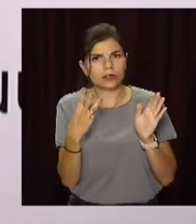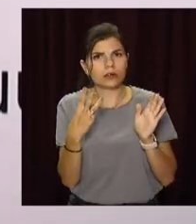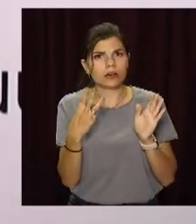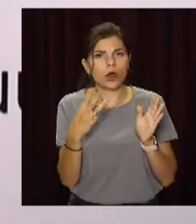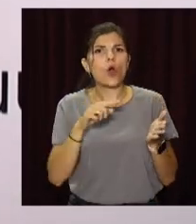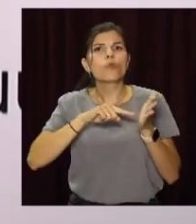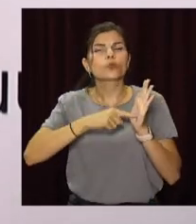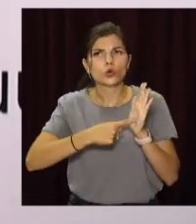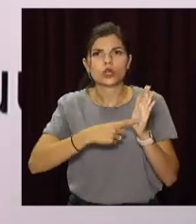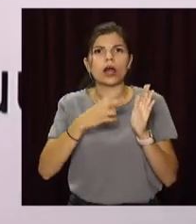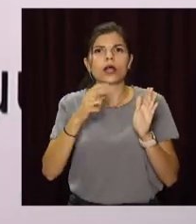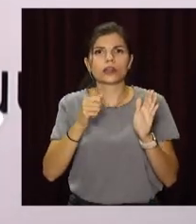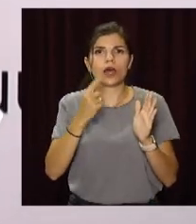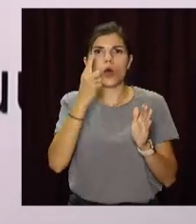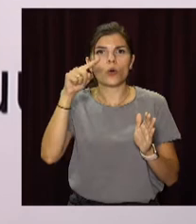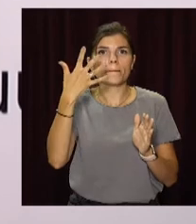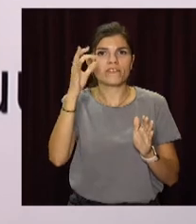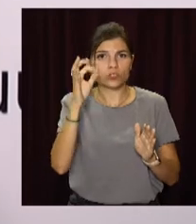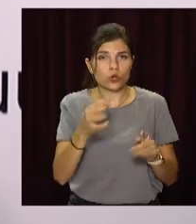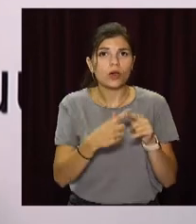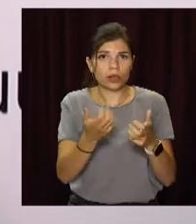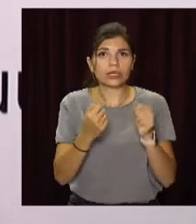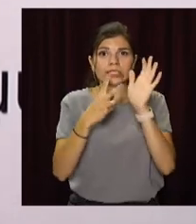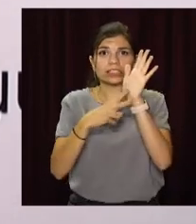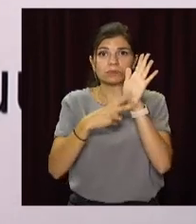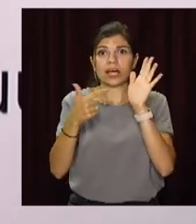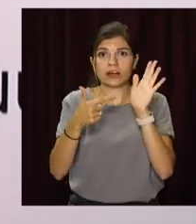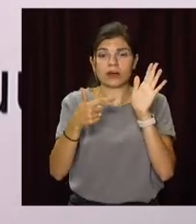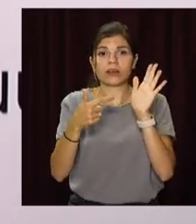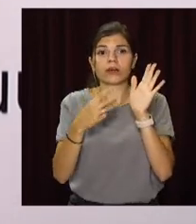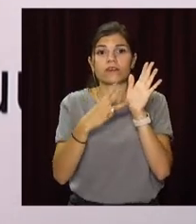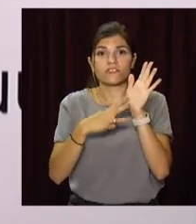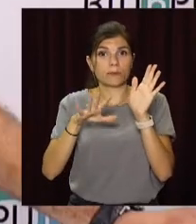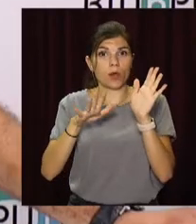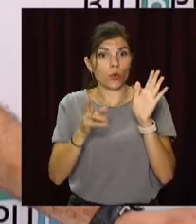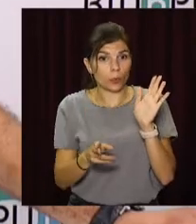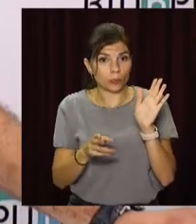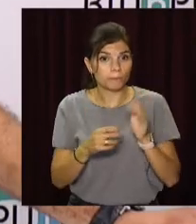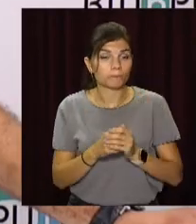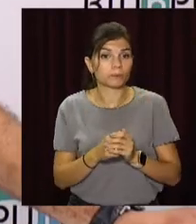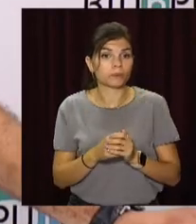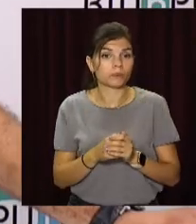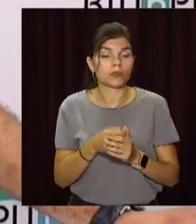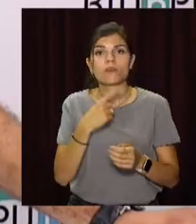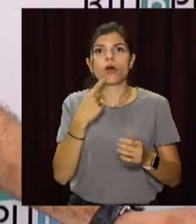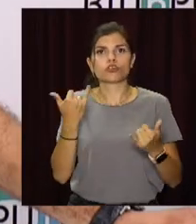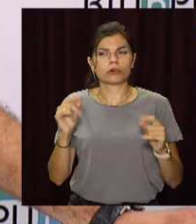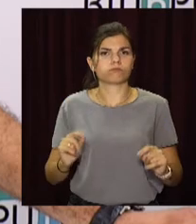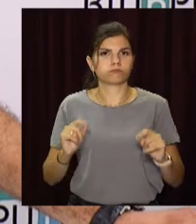4,723, помножуємо на 1,5%, отримуємо 70 гривень 85 копійок. В зв'язі з ростом цін